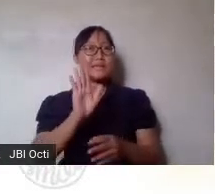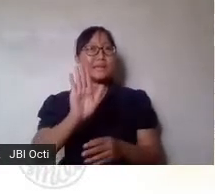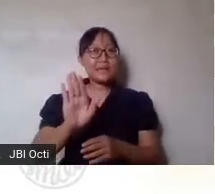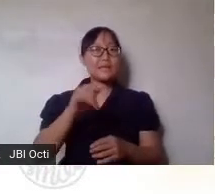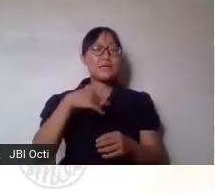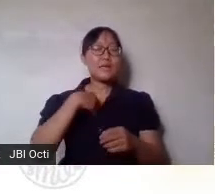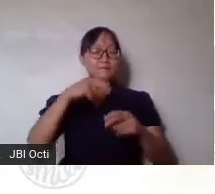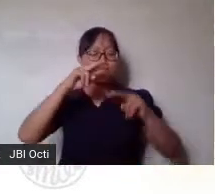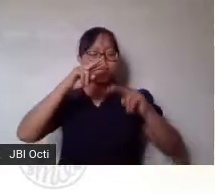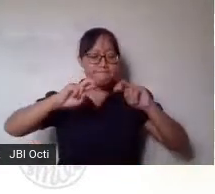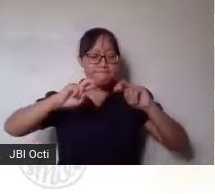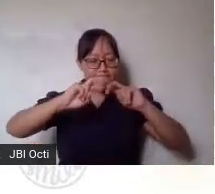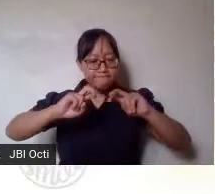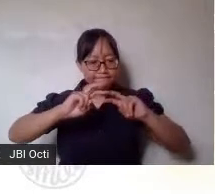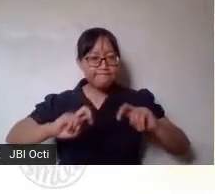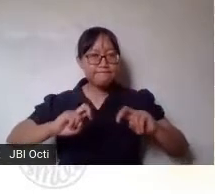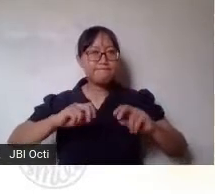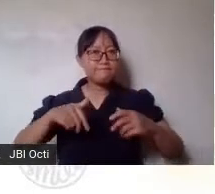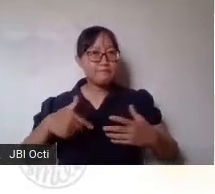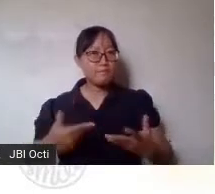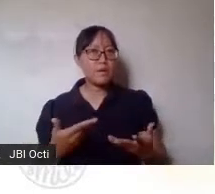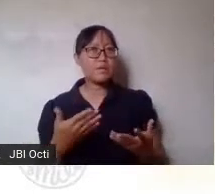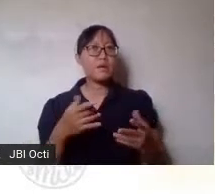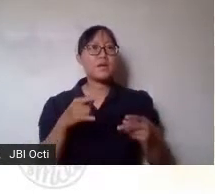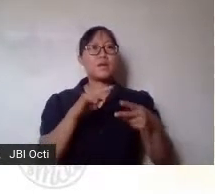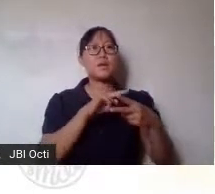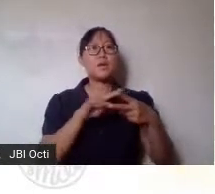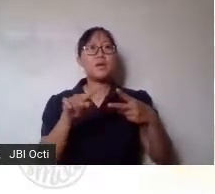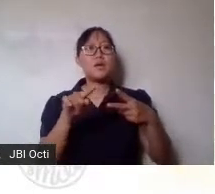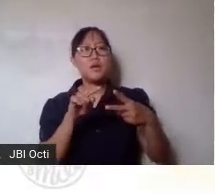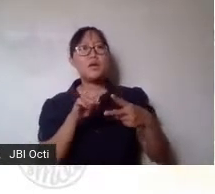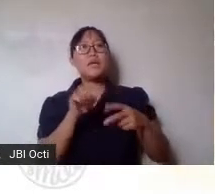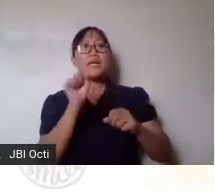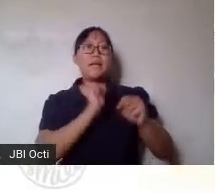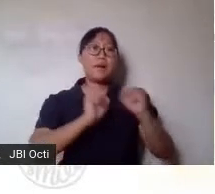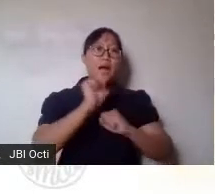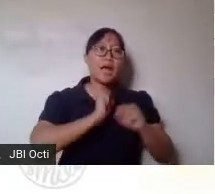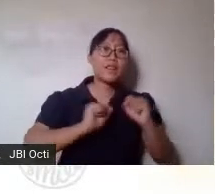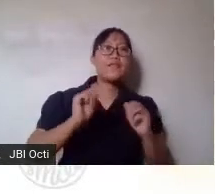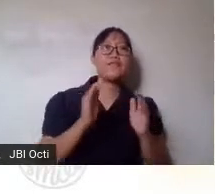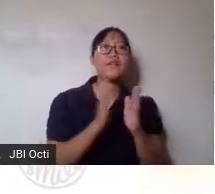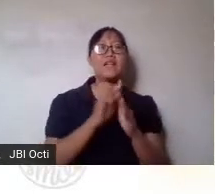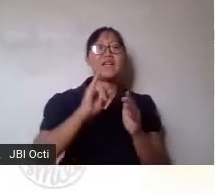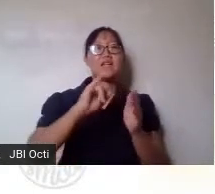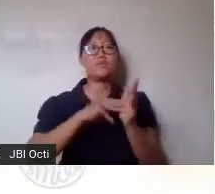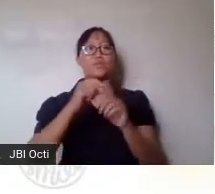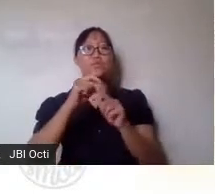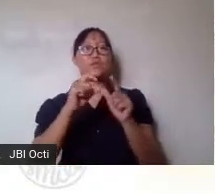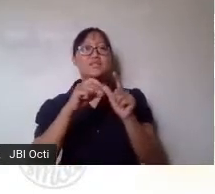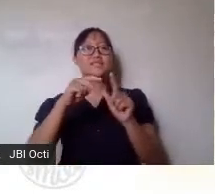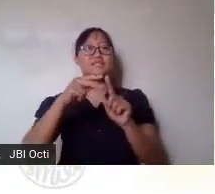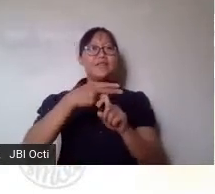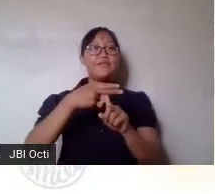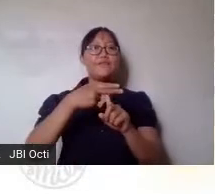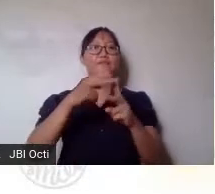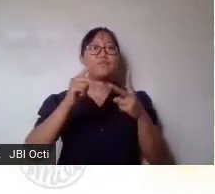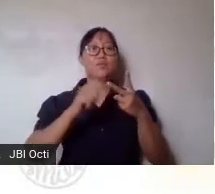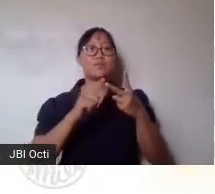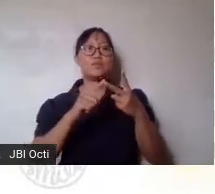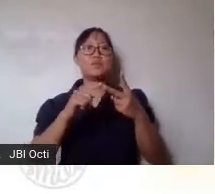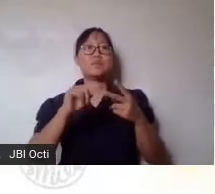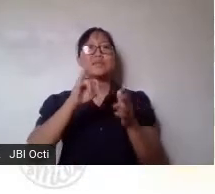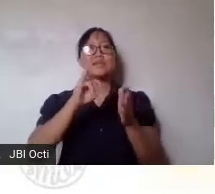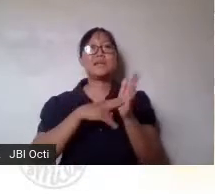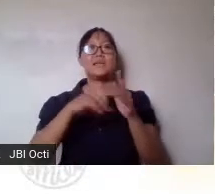bentuk hiperaktivitas, impulsif, dan inatensi di berbagai setting dan sudah berlangsung lebih dari 6 bulan. Nah,